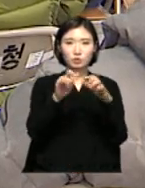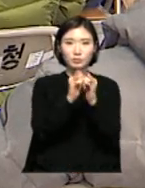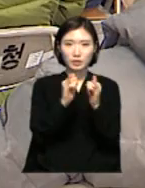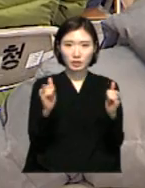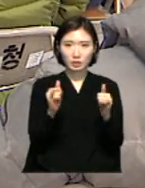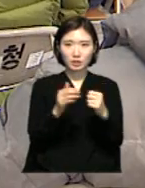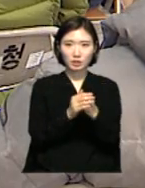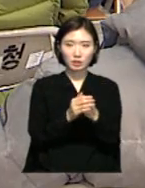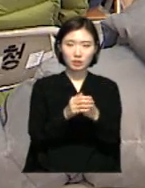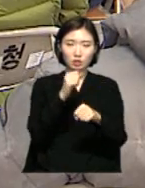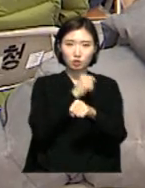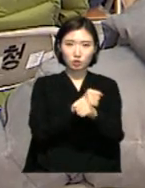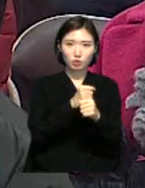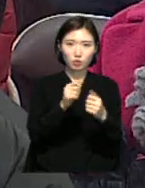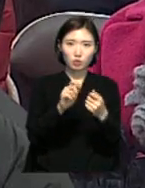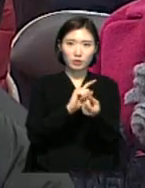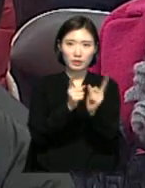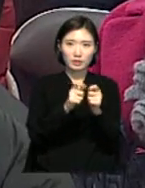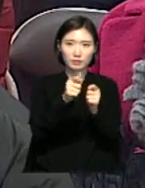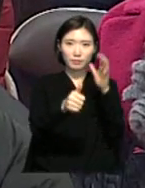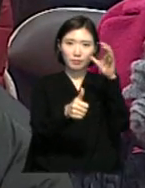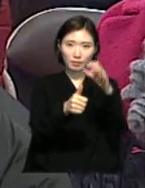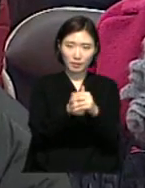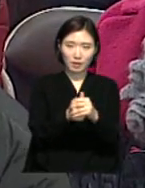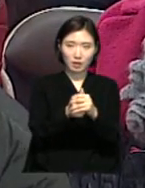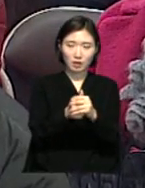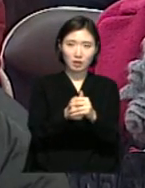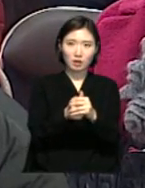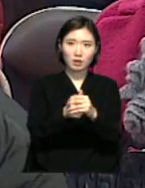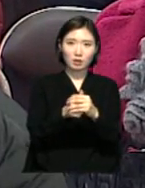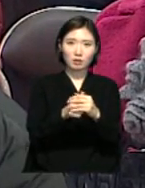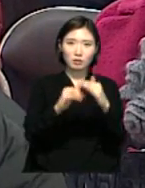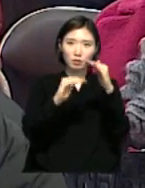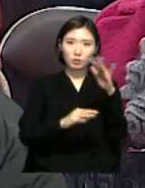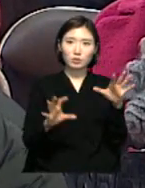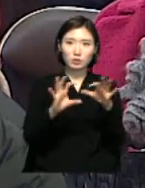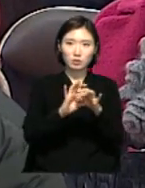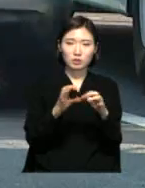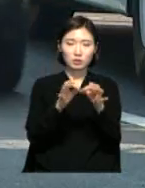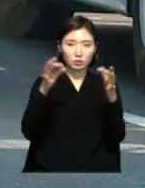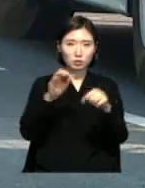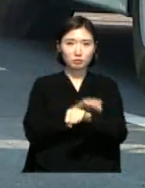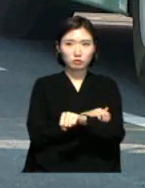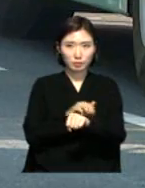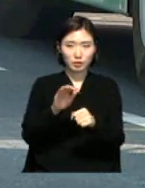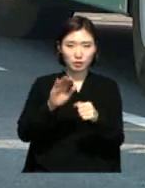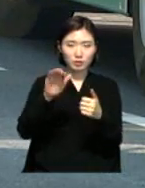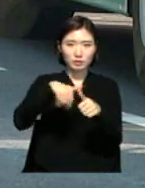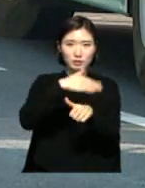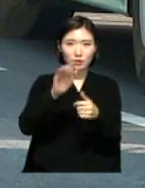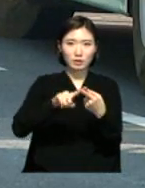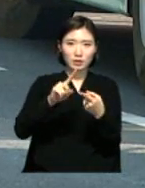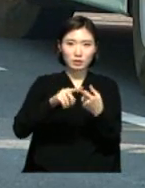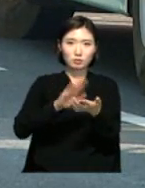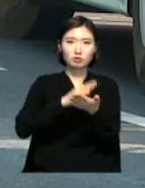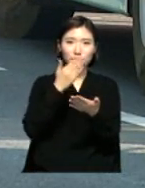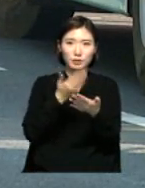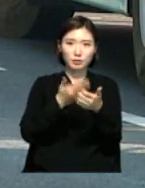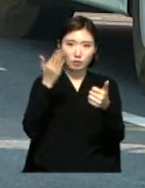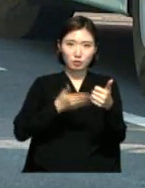주민들은 용역 착수 보고회 자리에서 그동안의 불편 상황을 개선해 줄 것을 요구했습니다. 먼저 관광버스